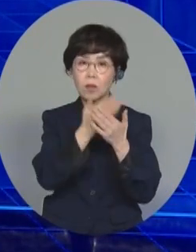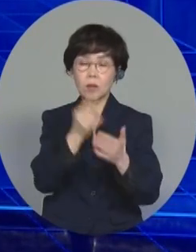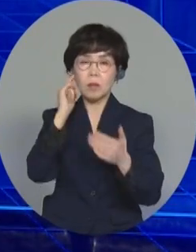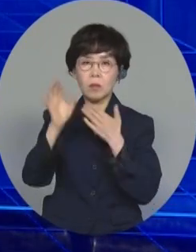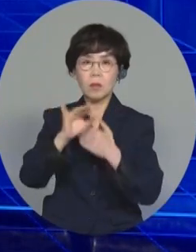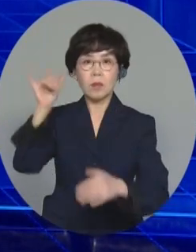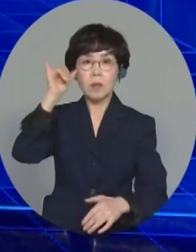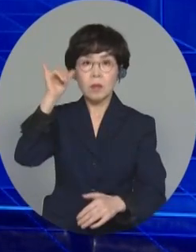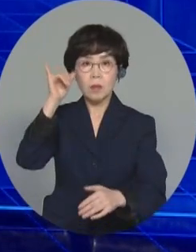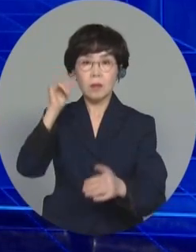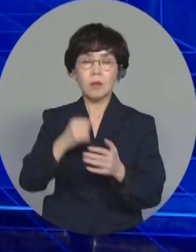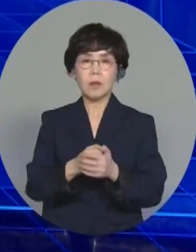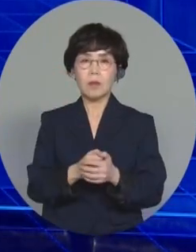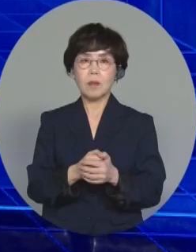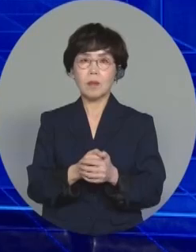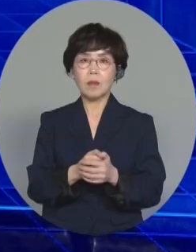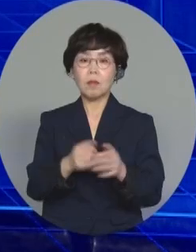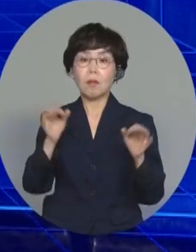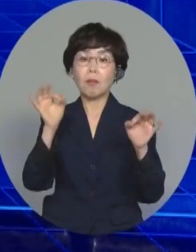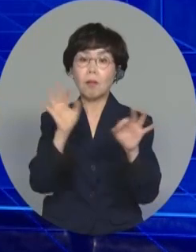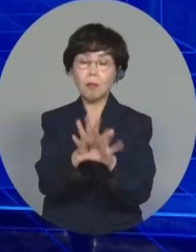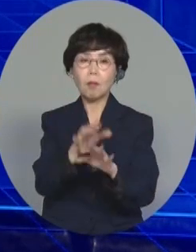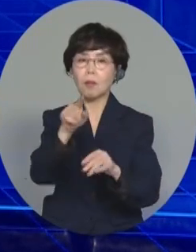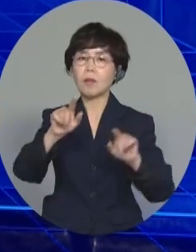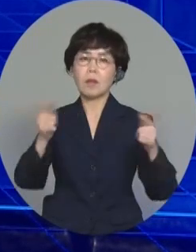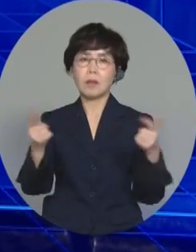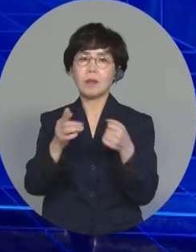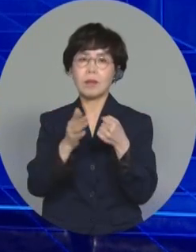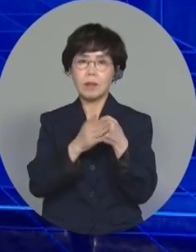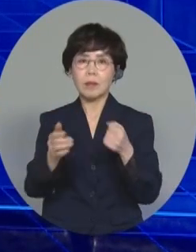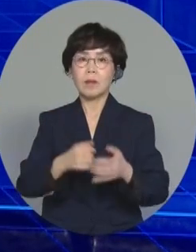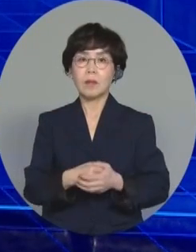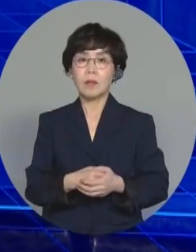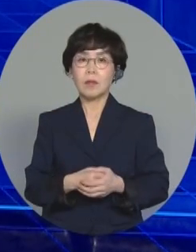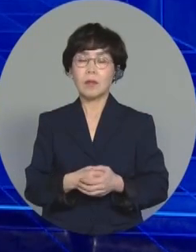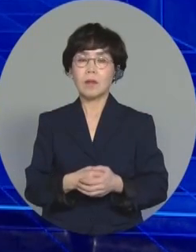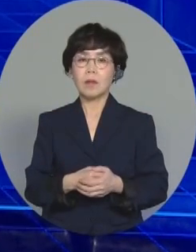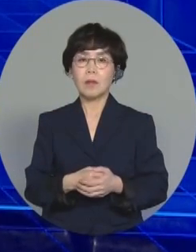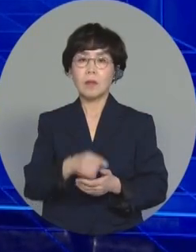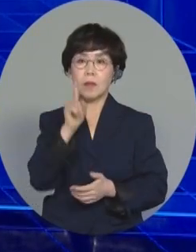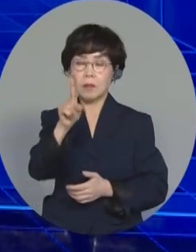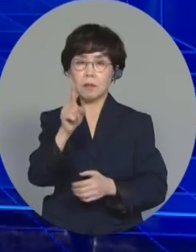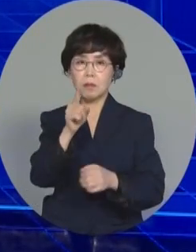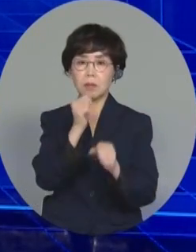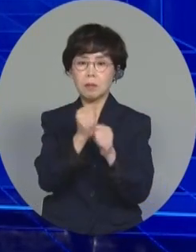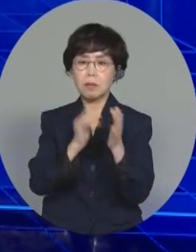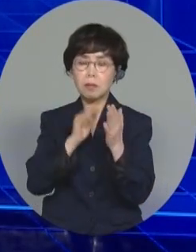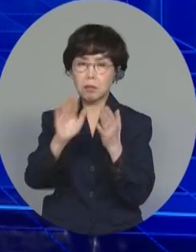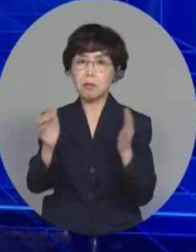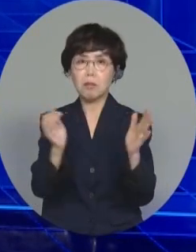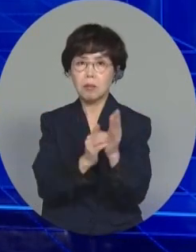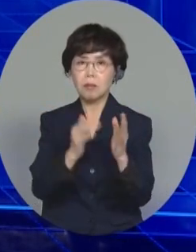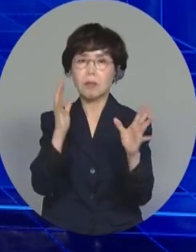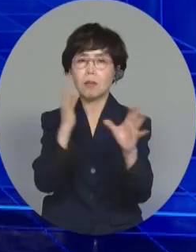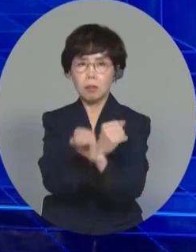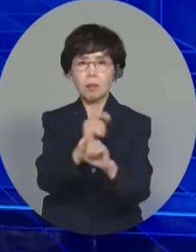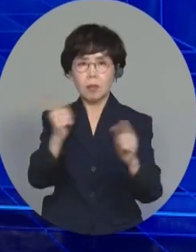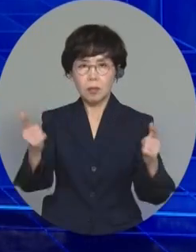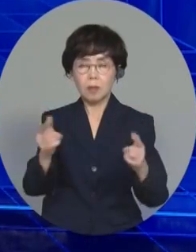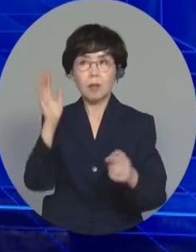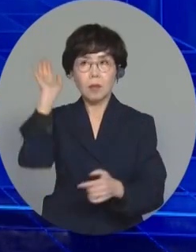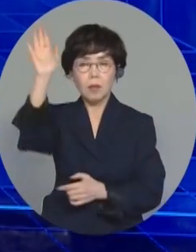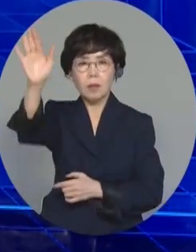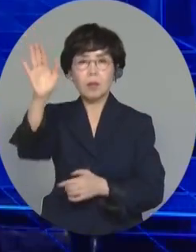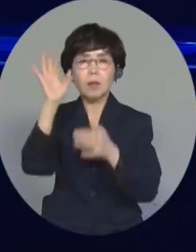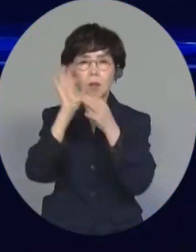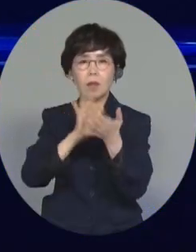왜냐하면 AI는 사라질 일시적인 유행이 아니기 때문입니다. 그냥 한번 하고서 마는 것이 아닙니다. 장기적으로 준비해야